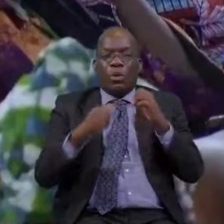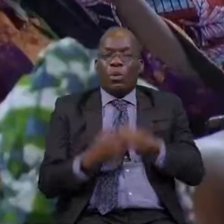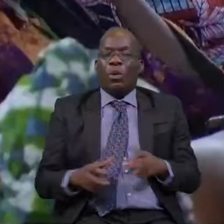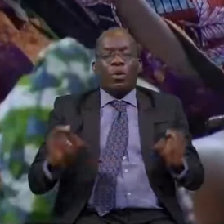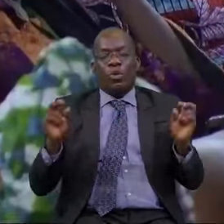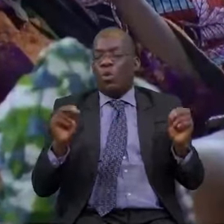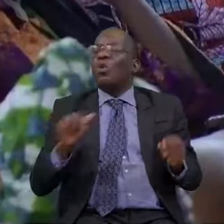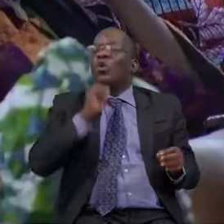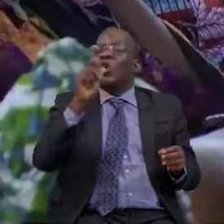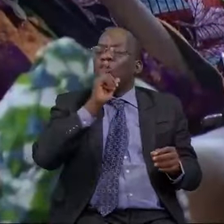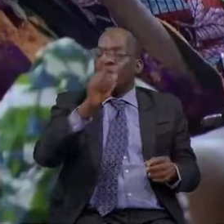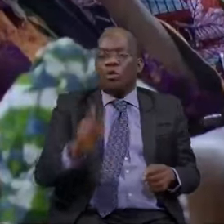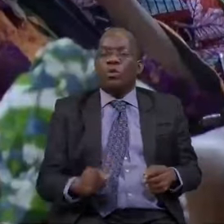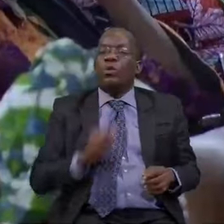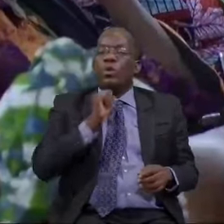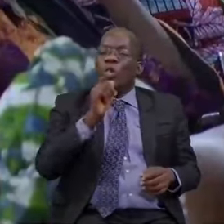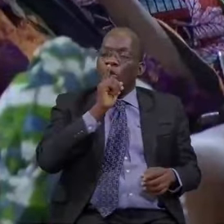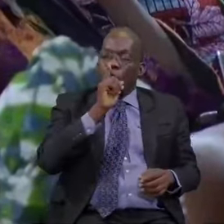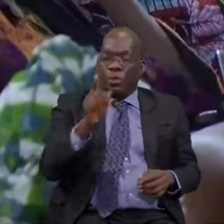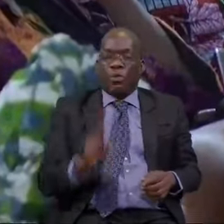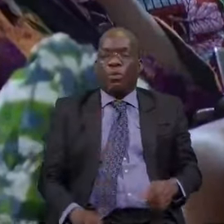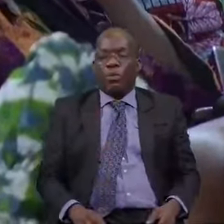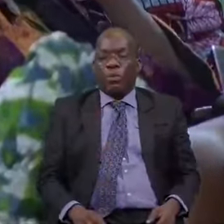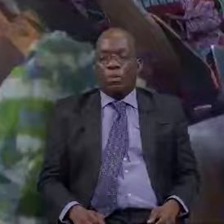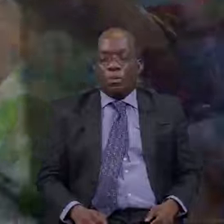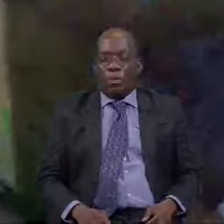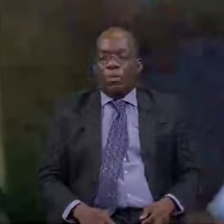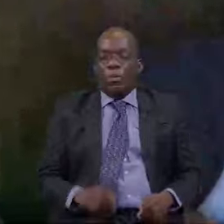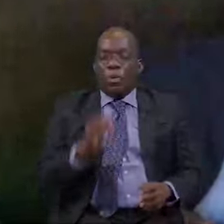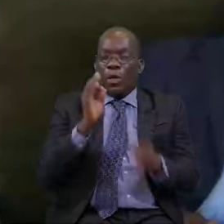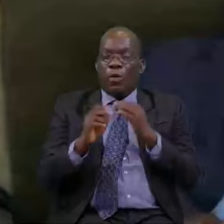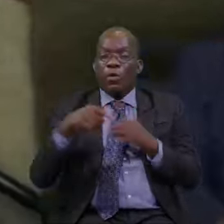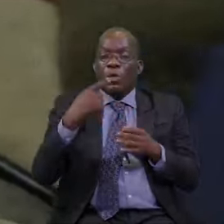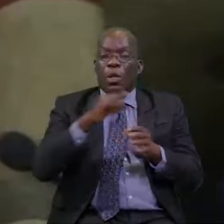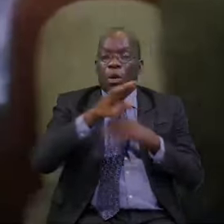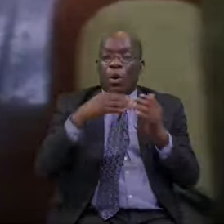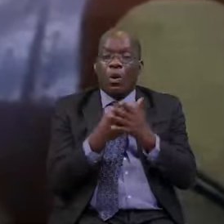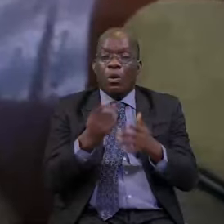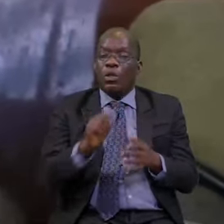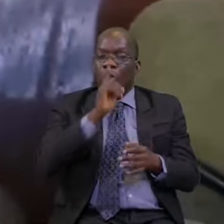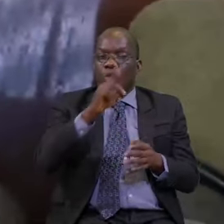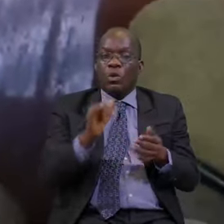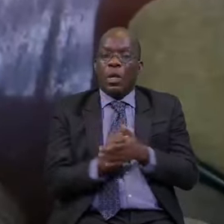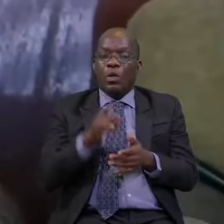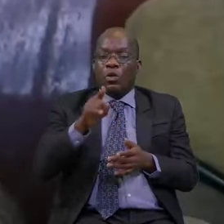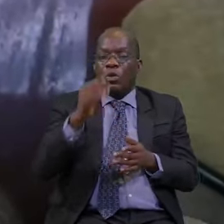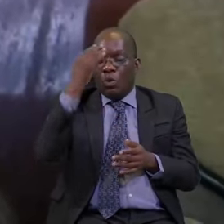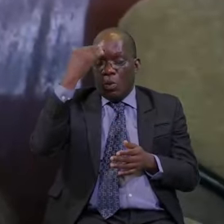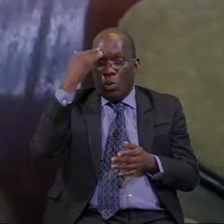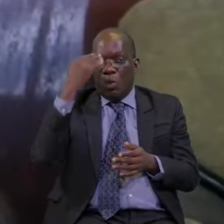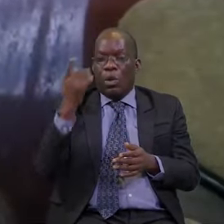serai dans le problème, pas réellement, pas réellement. Lorsque tu dis toute la vérité que tu connais, le Dieu de